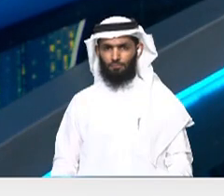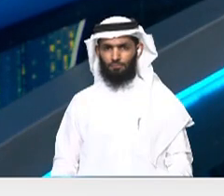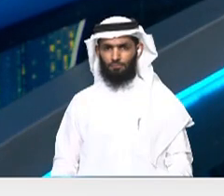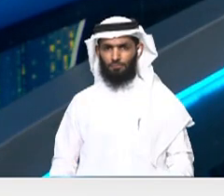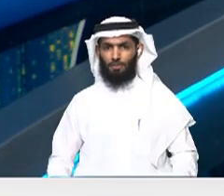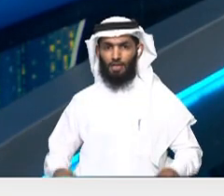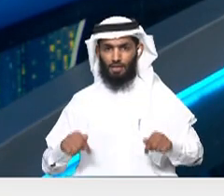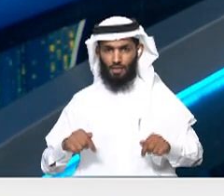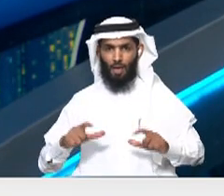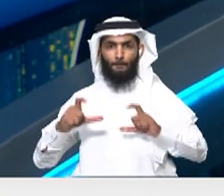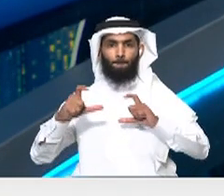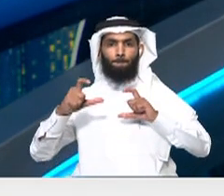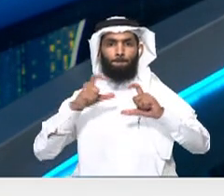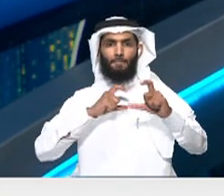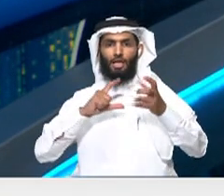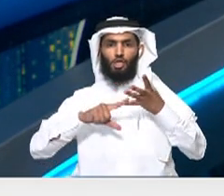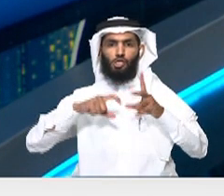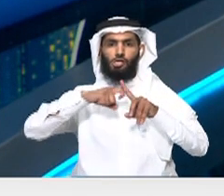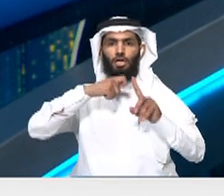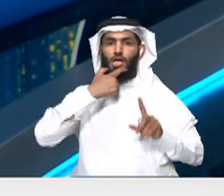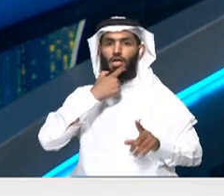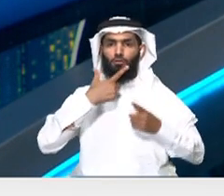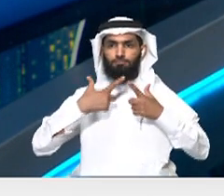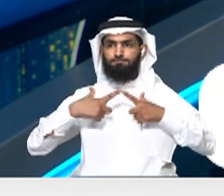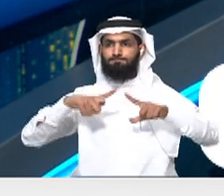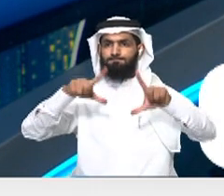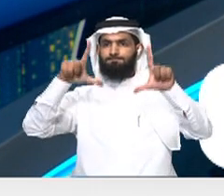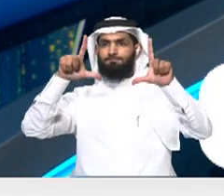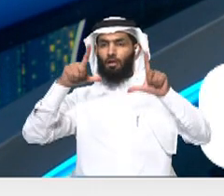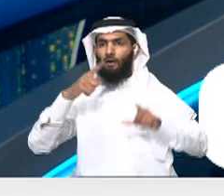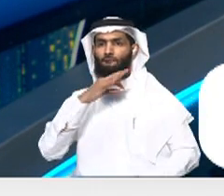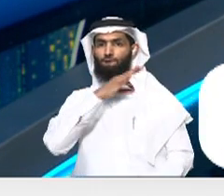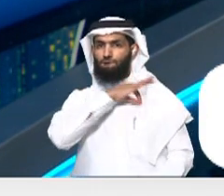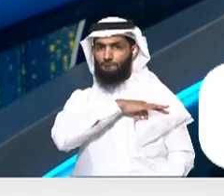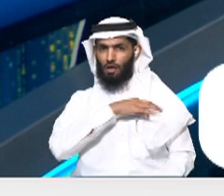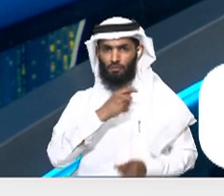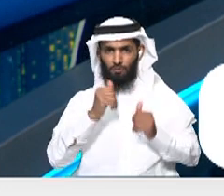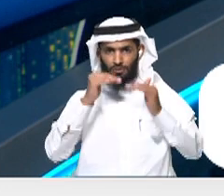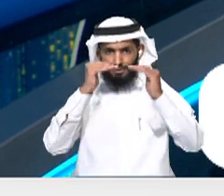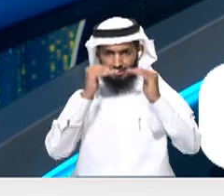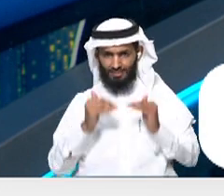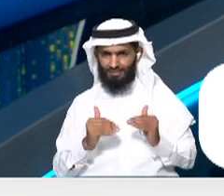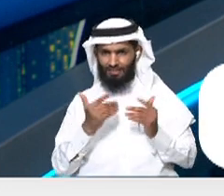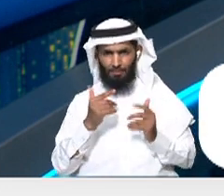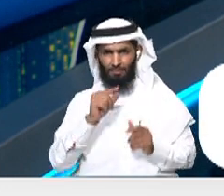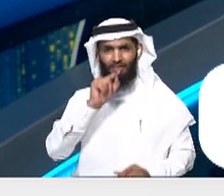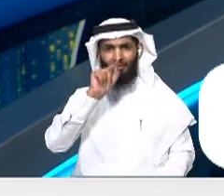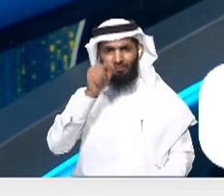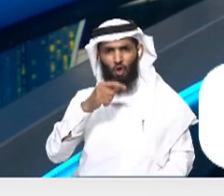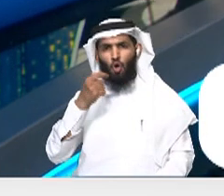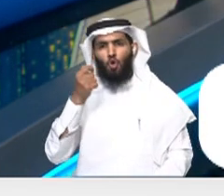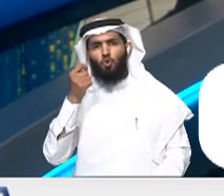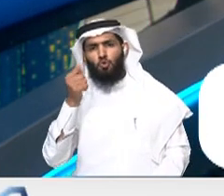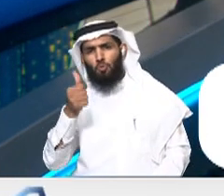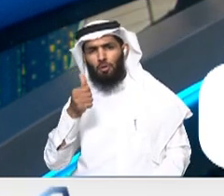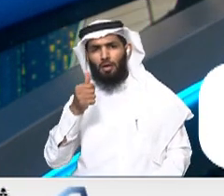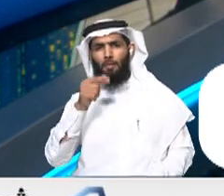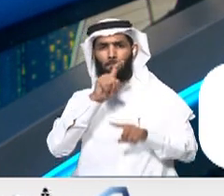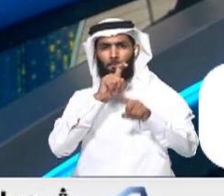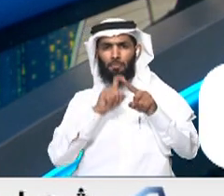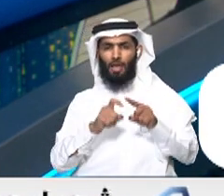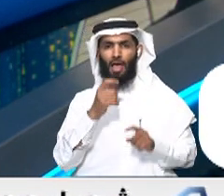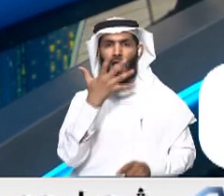أعلن بنك إنجلترا المركزية اليوم عن خفض معدل الفائدة بمقدار ربع نقطة مئوية ليصل بذلك إلى